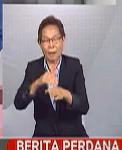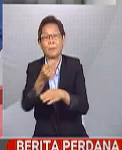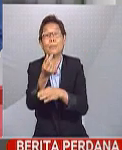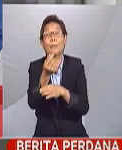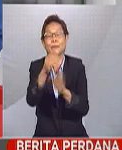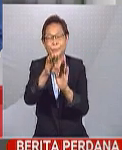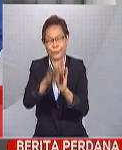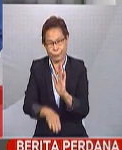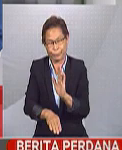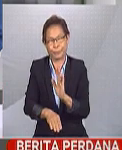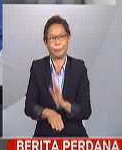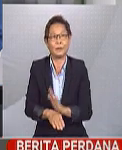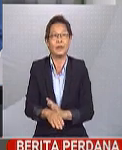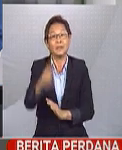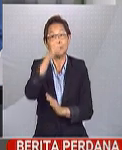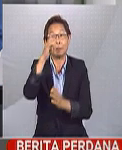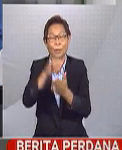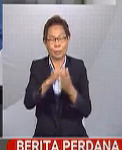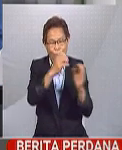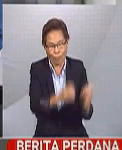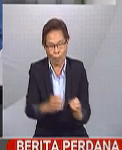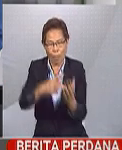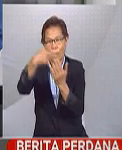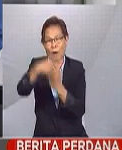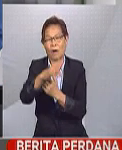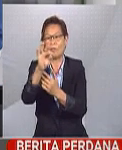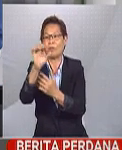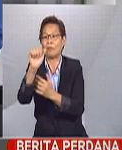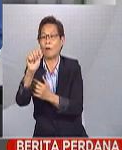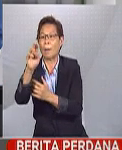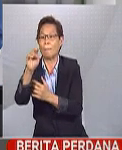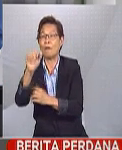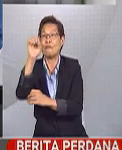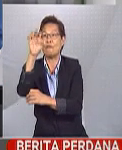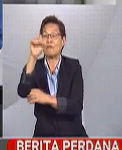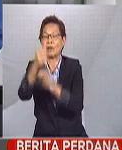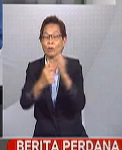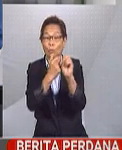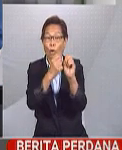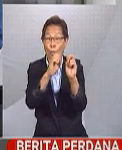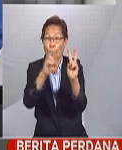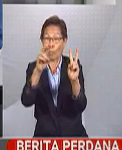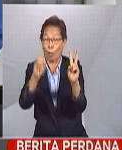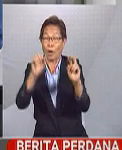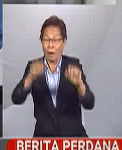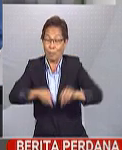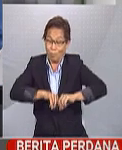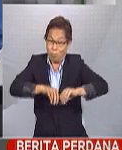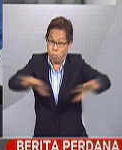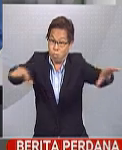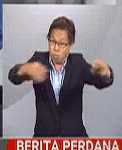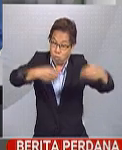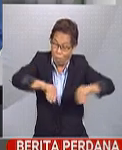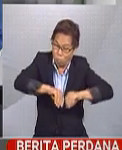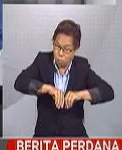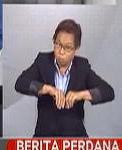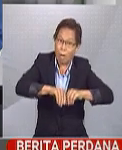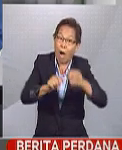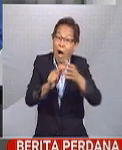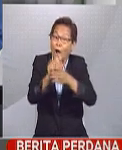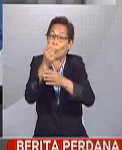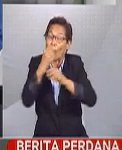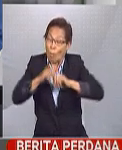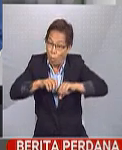harga berpatutan. Dan sehubungan itu, penganjuran program FAMA Fest 2020 bukan saja dapat memperluas pasaran produk